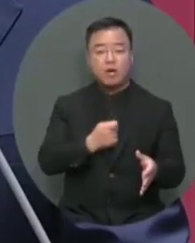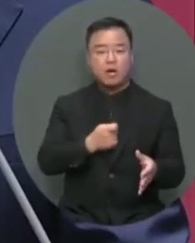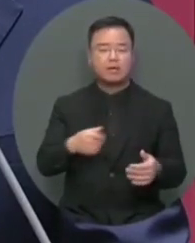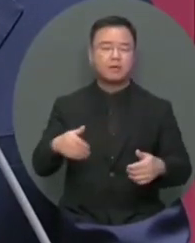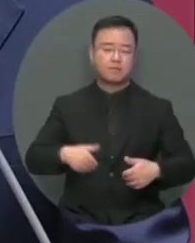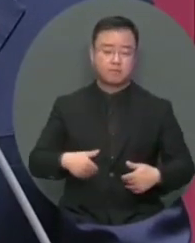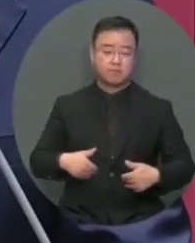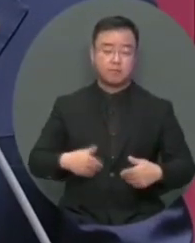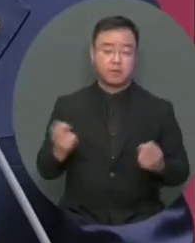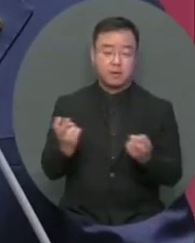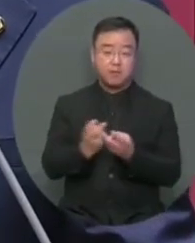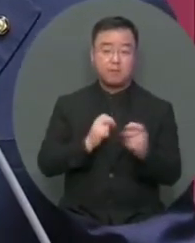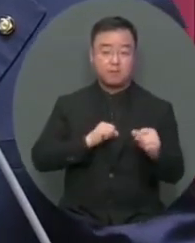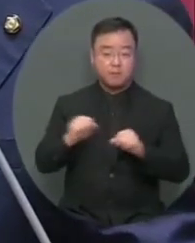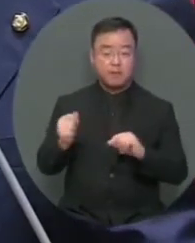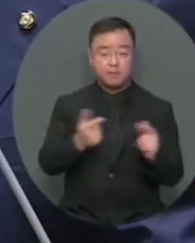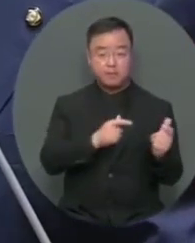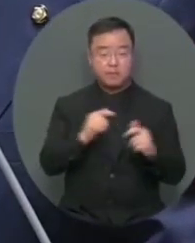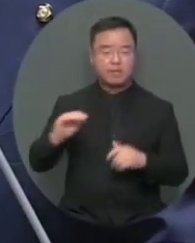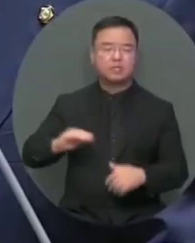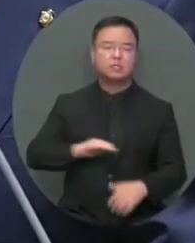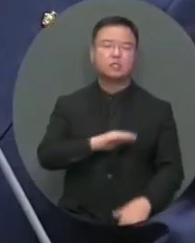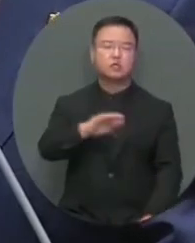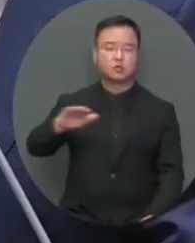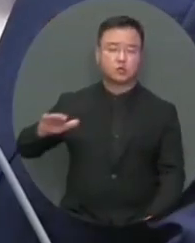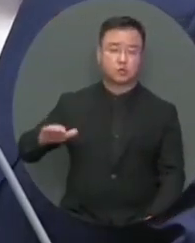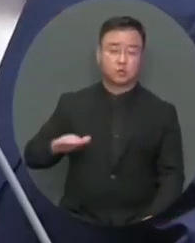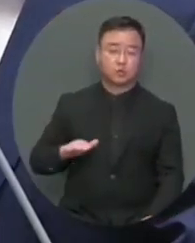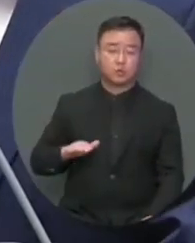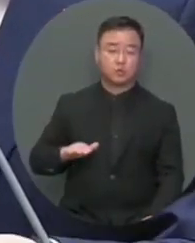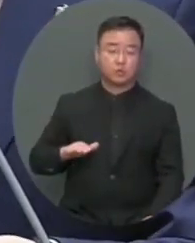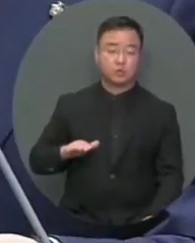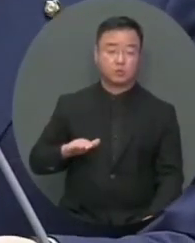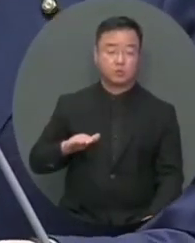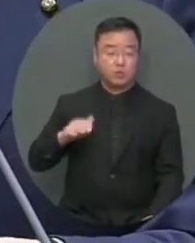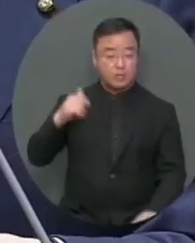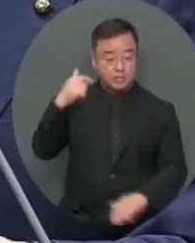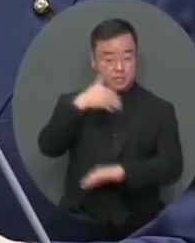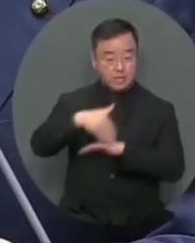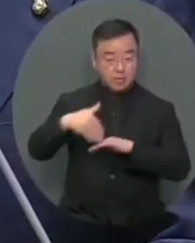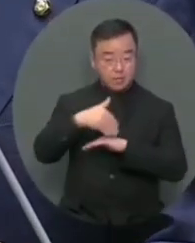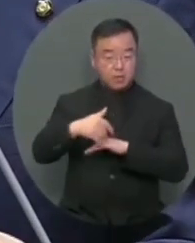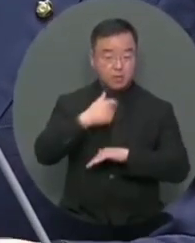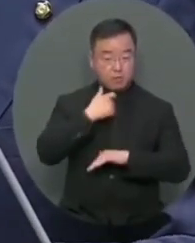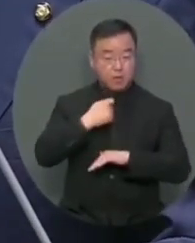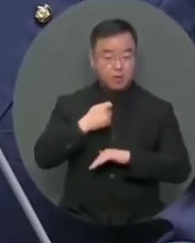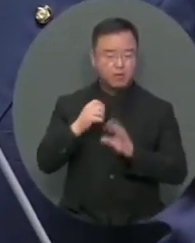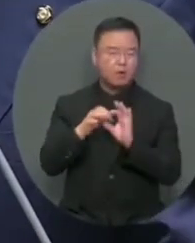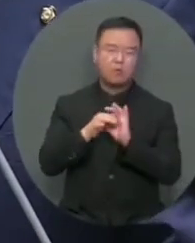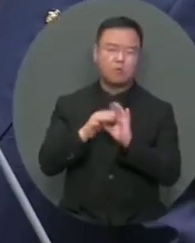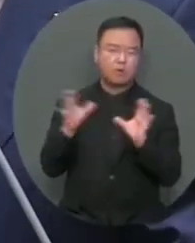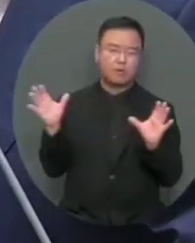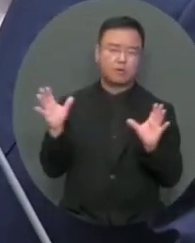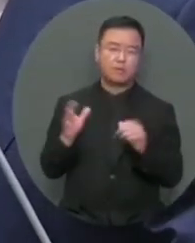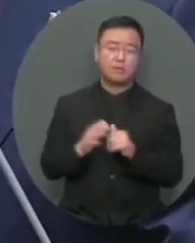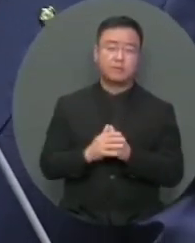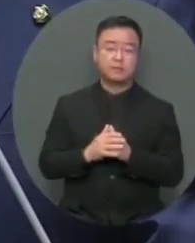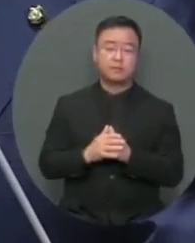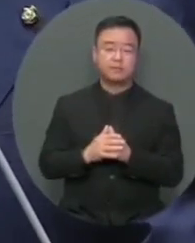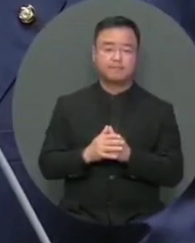그러한 조치들은 저희가 지금 그리려고 하는 큰 그림과 상관없이